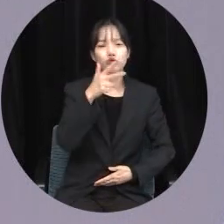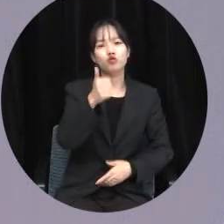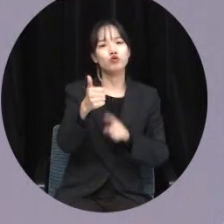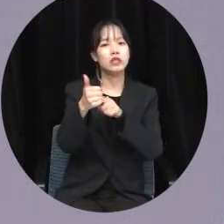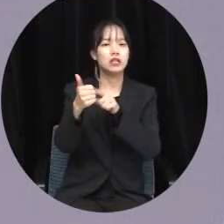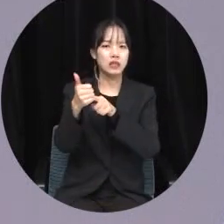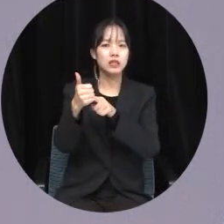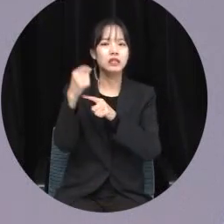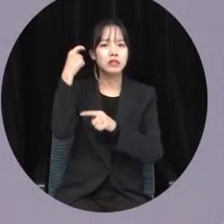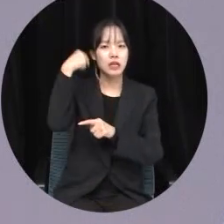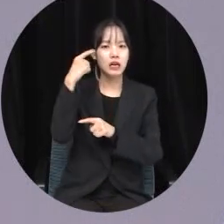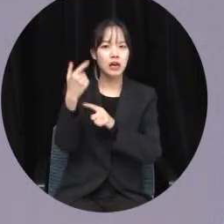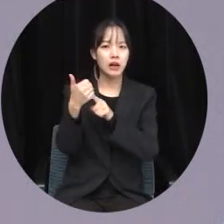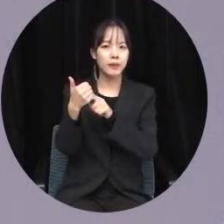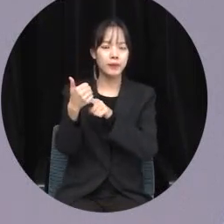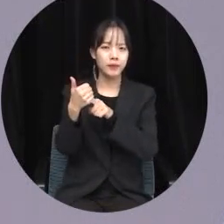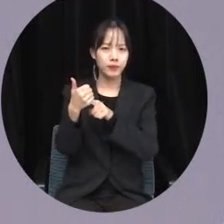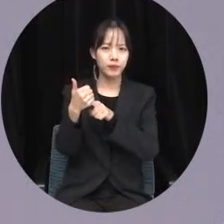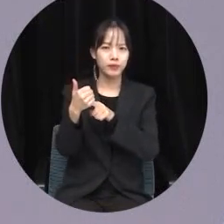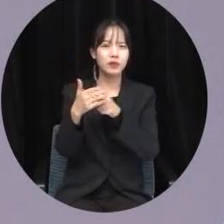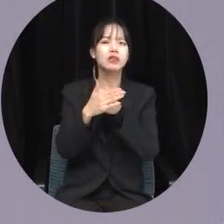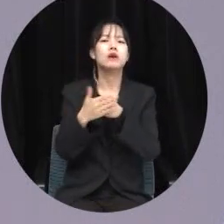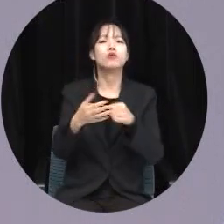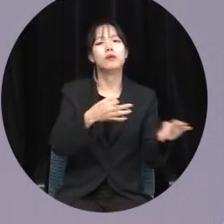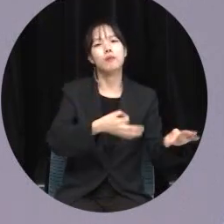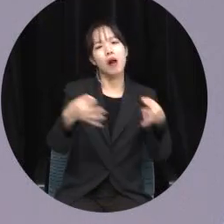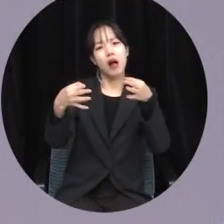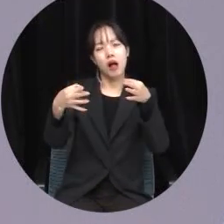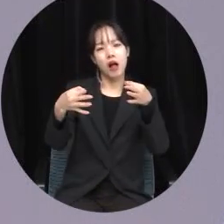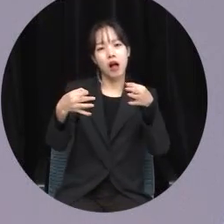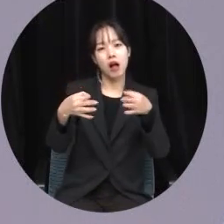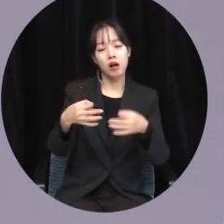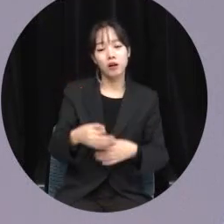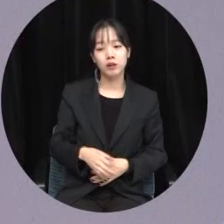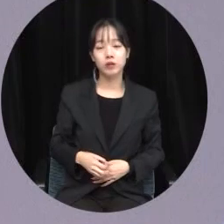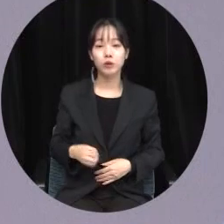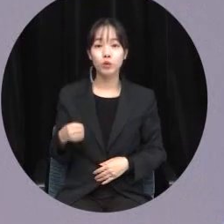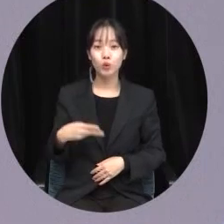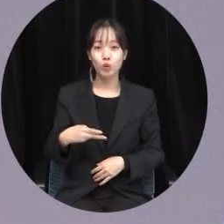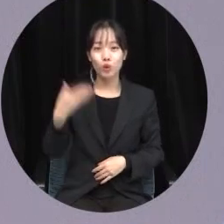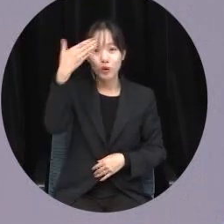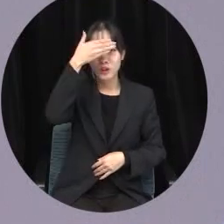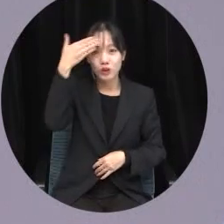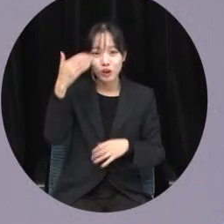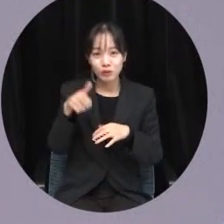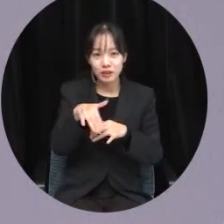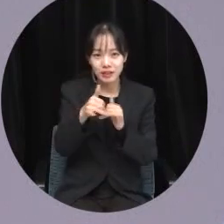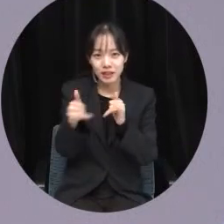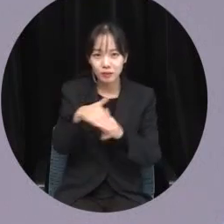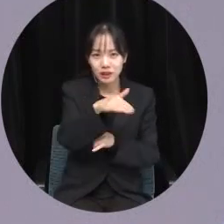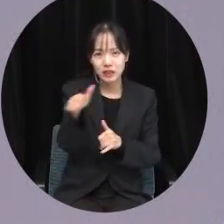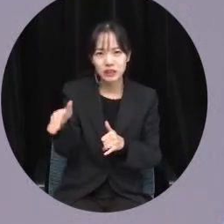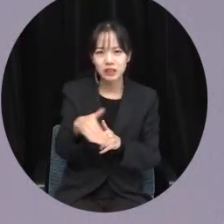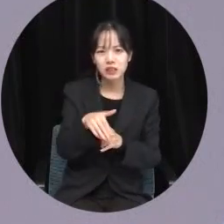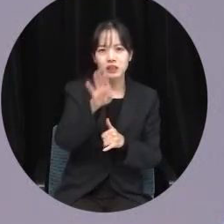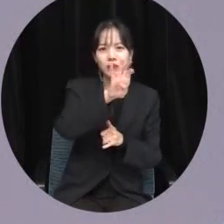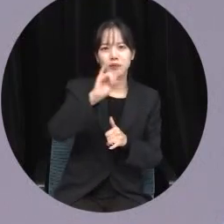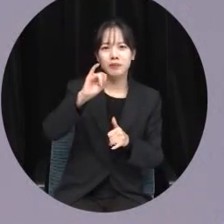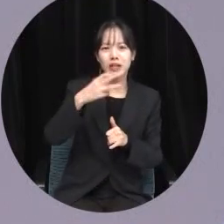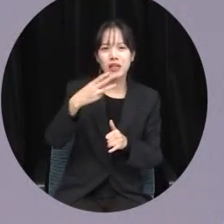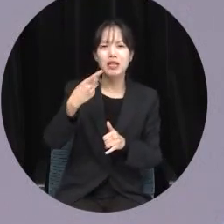그에 따라 특히 이 내 집 마련 이 꿈을 가진 젊은 층들 중심으로 빌라를 중심으로 한 갭